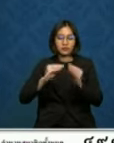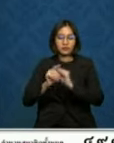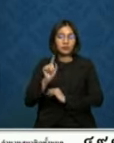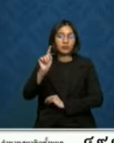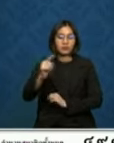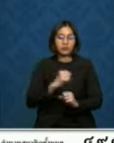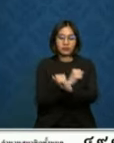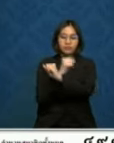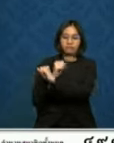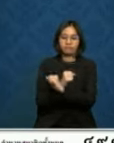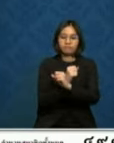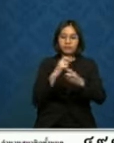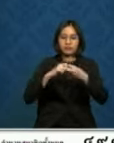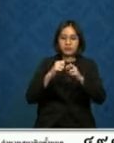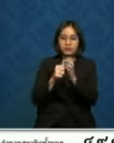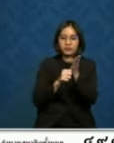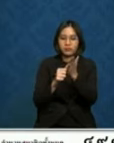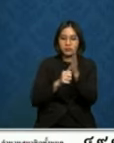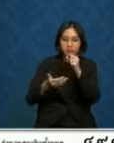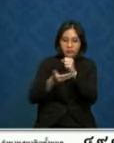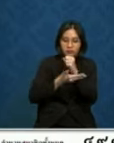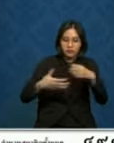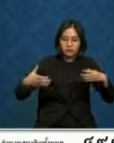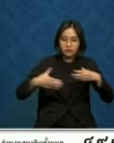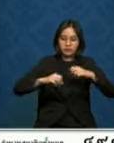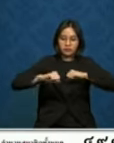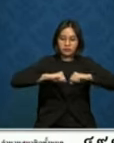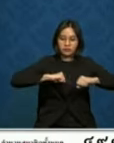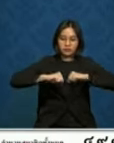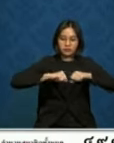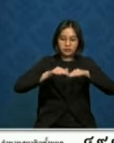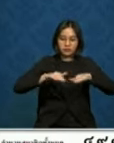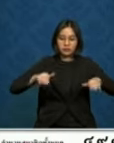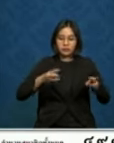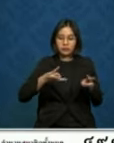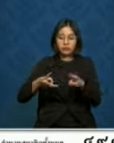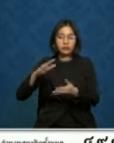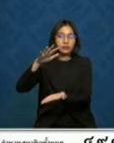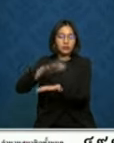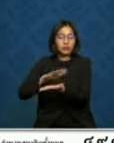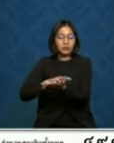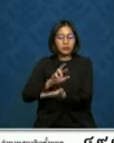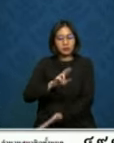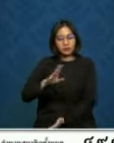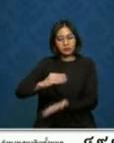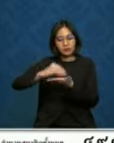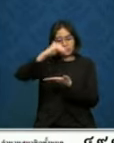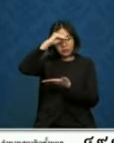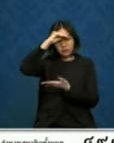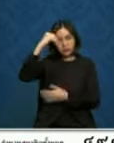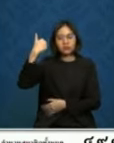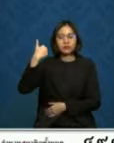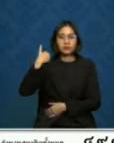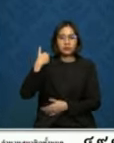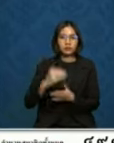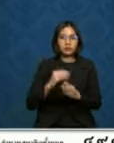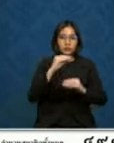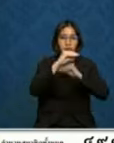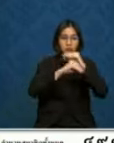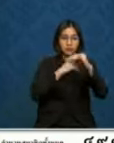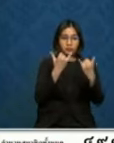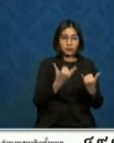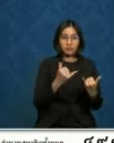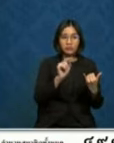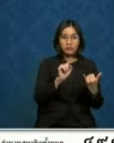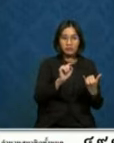ในการป้องกันแก้ไขปัญหายาเสพติดในกลุ่มเยาวชนทั่วประเทศผ่านโรงเรียนหรือระบบการศึกษาอยู่แล้วนะครับโครงการนี้